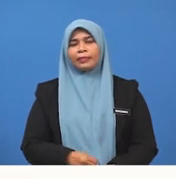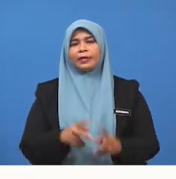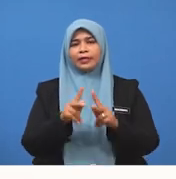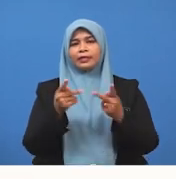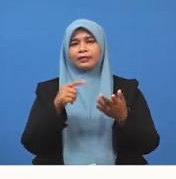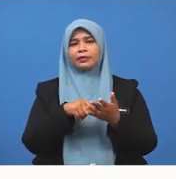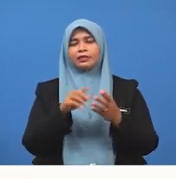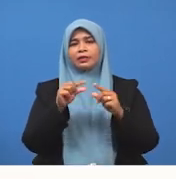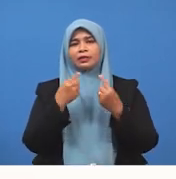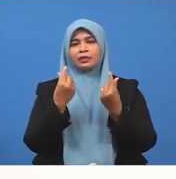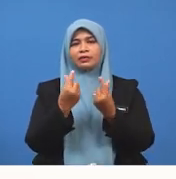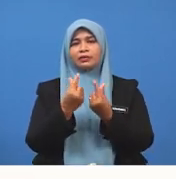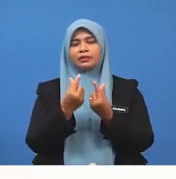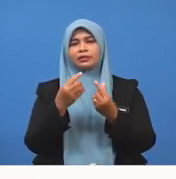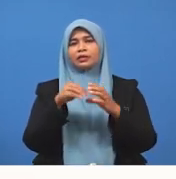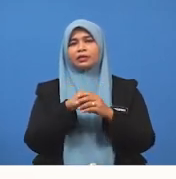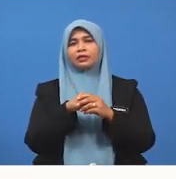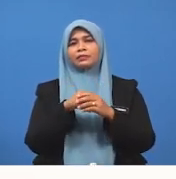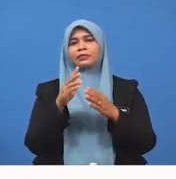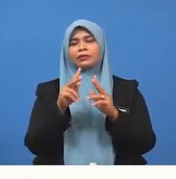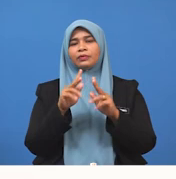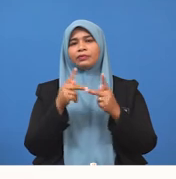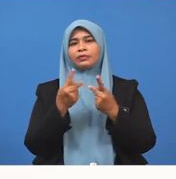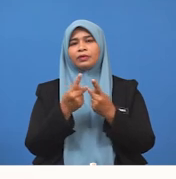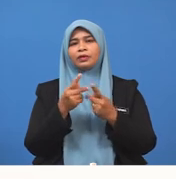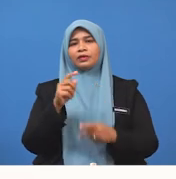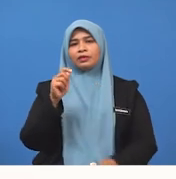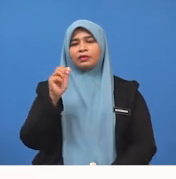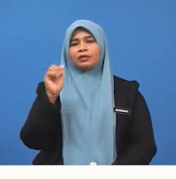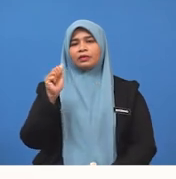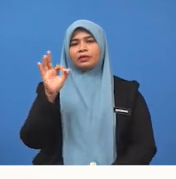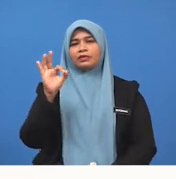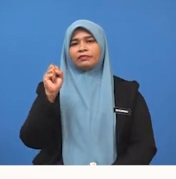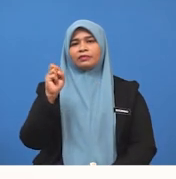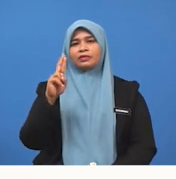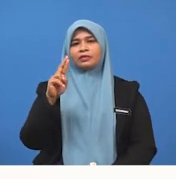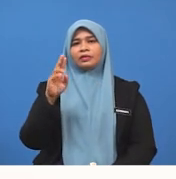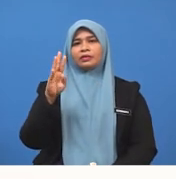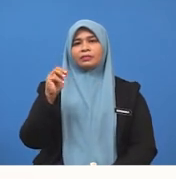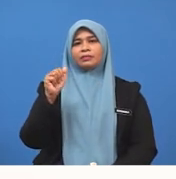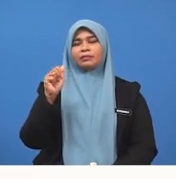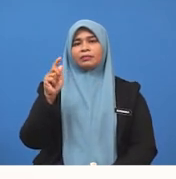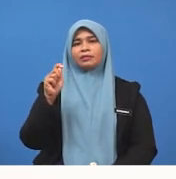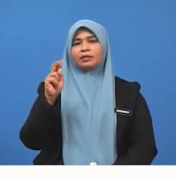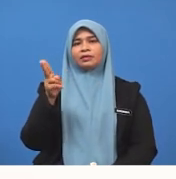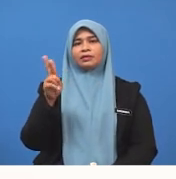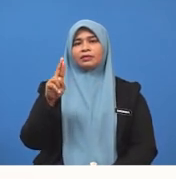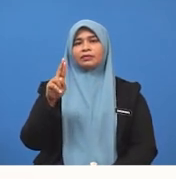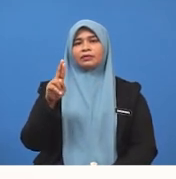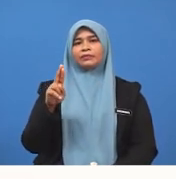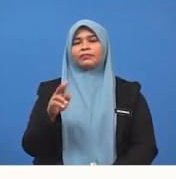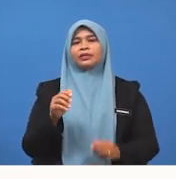Hai kicap ini tergolong dalam kategori tafsir bil-ma'tsur cara penulisannya ilah dengan menulis